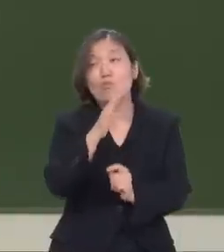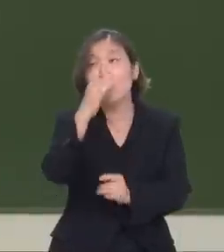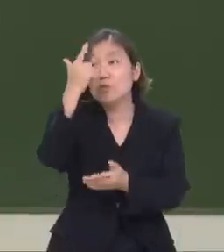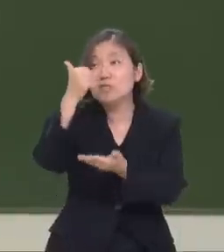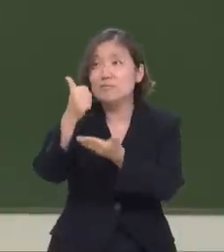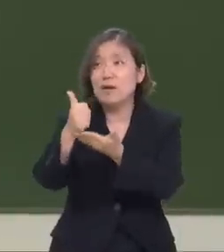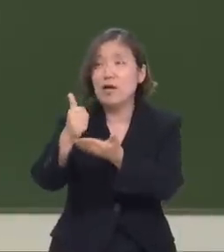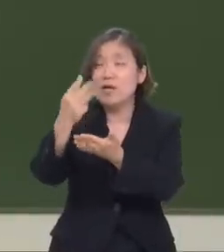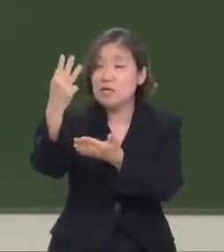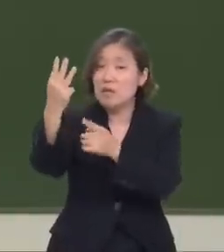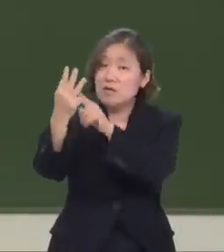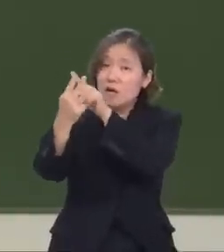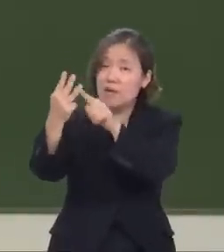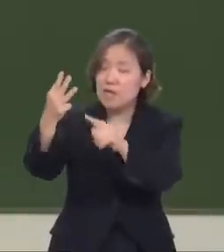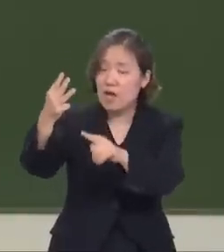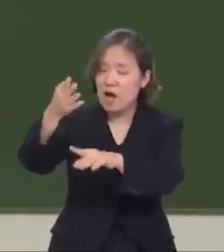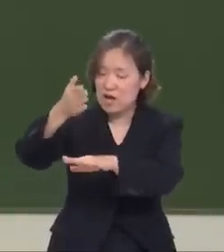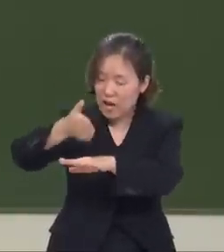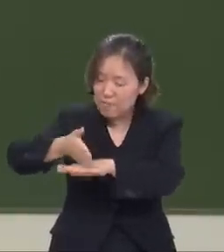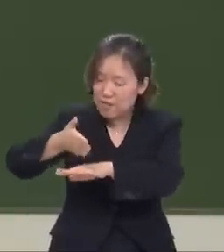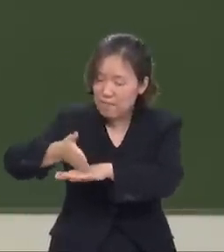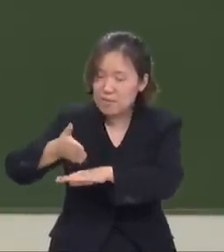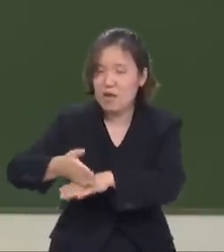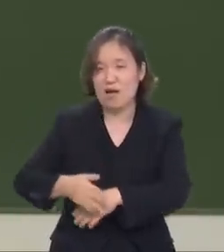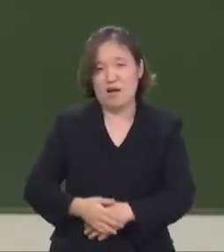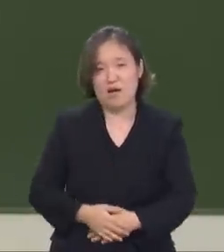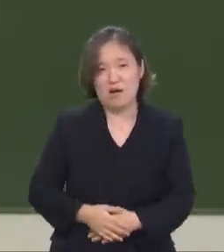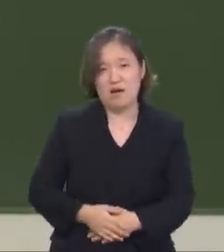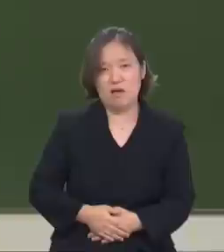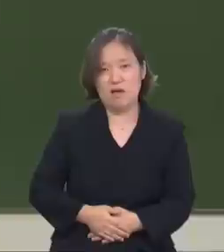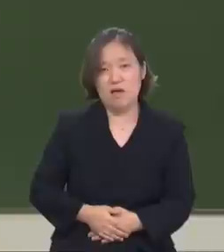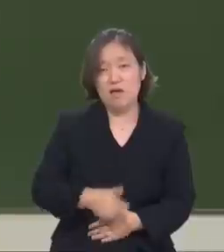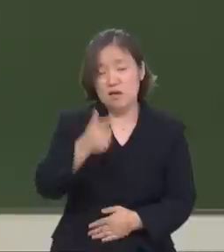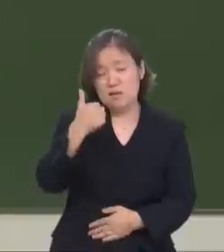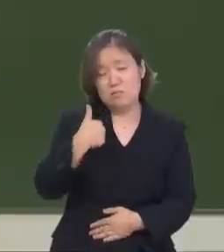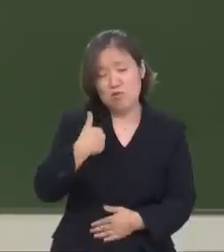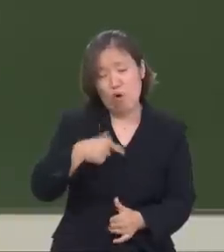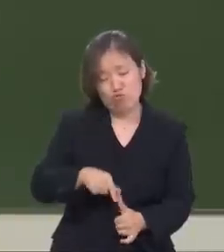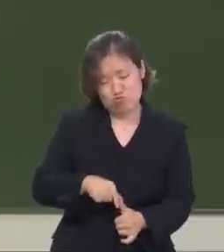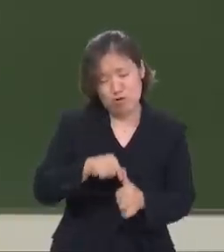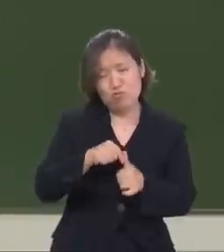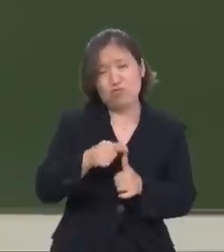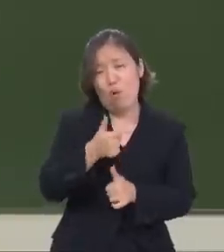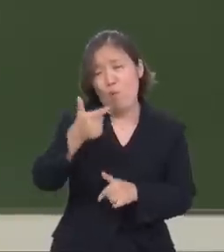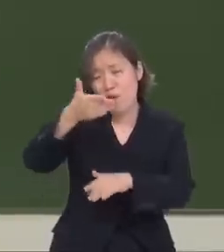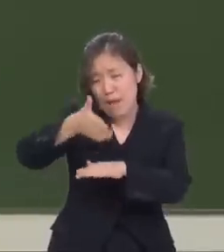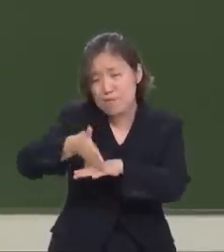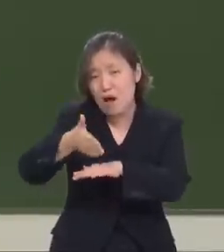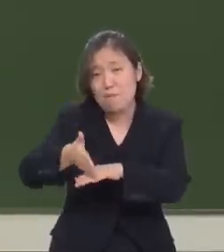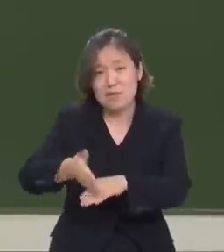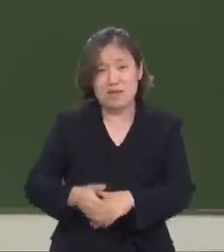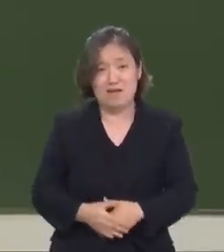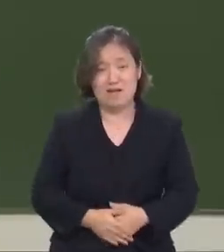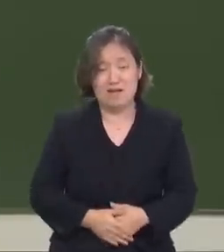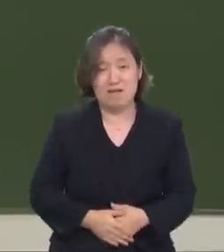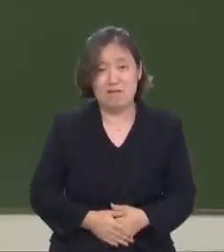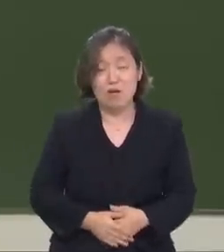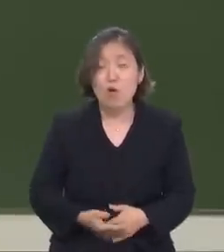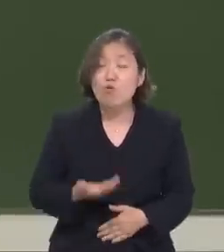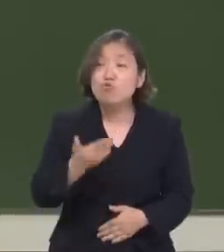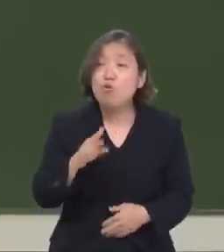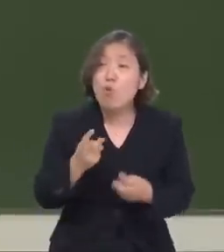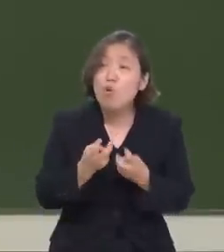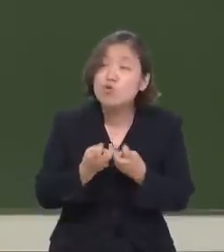분에게 감사를 표합니다 스님 감사합니다 이렇게 구해 주셔서 감사합니다 선생님